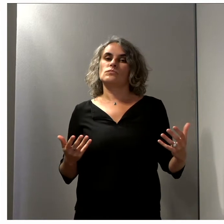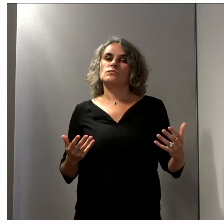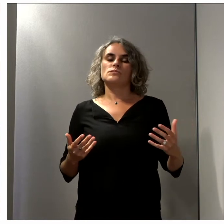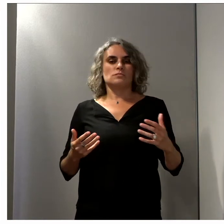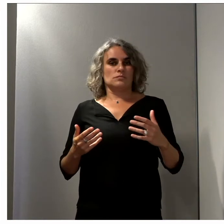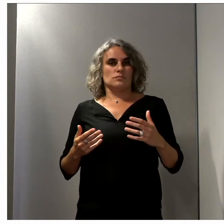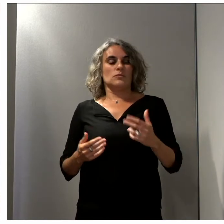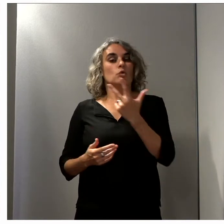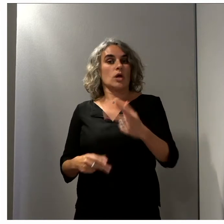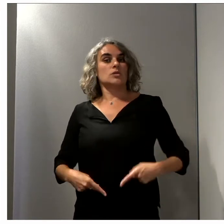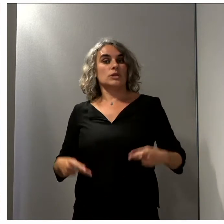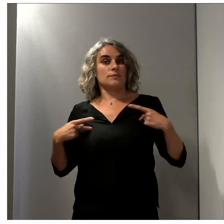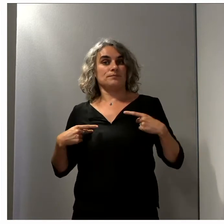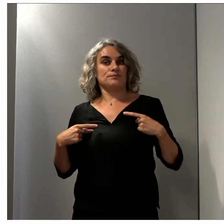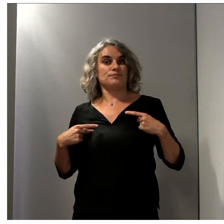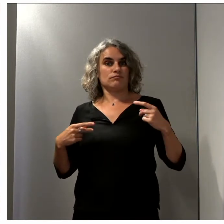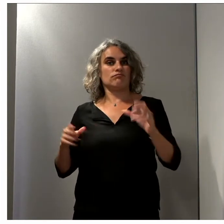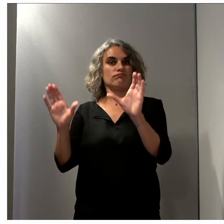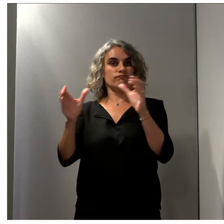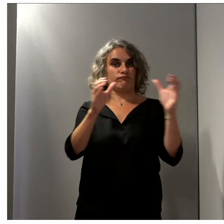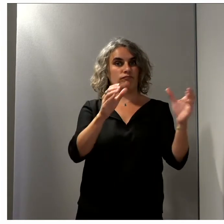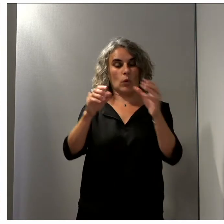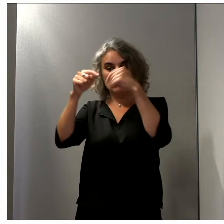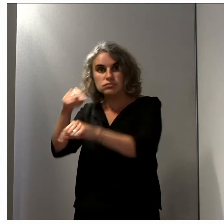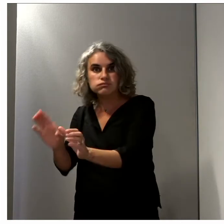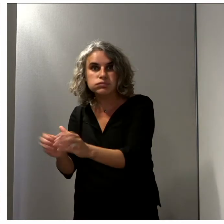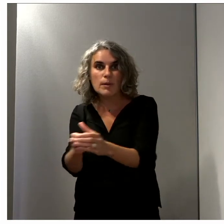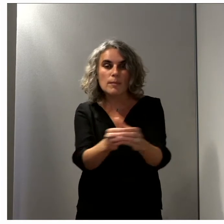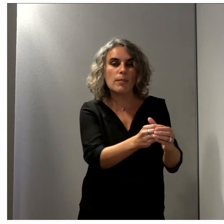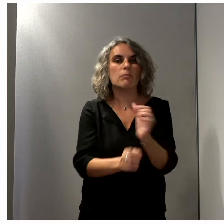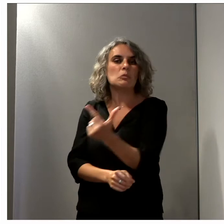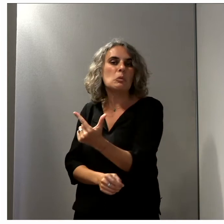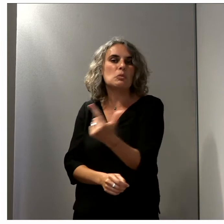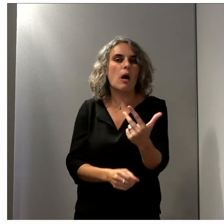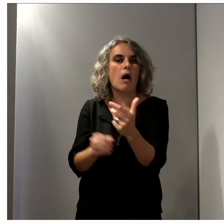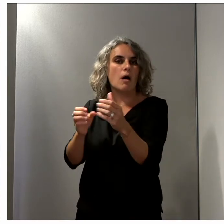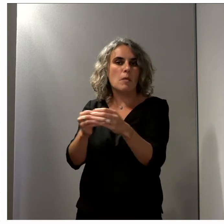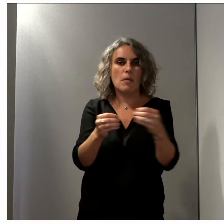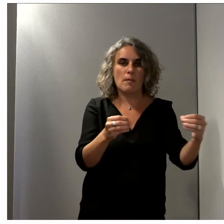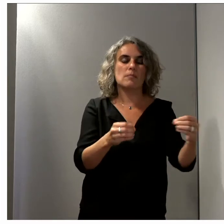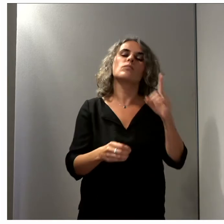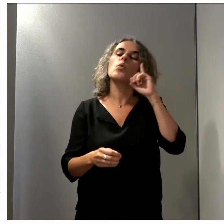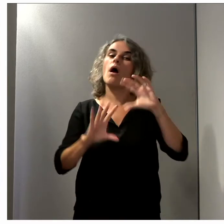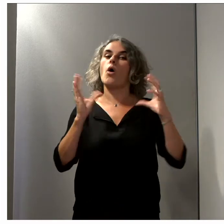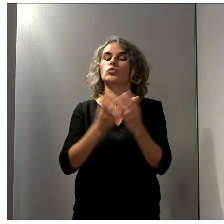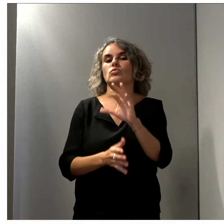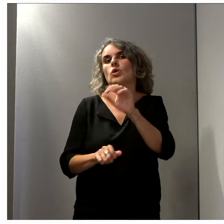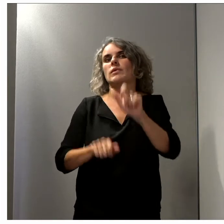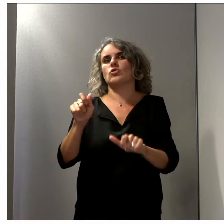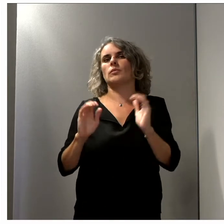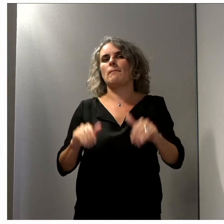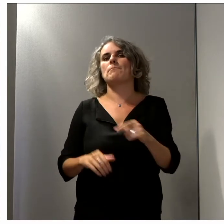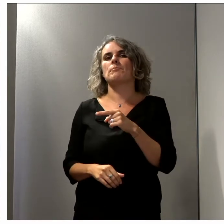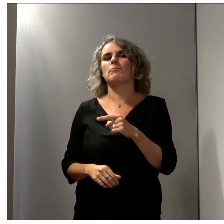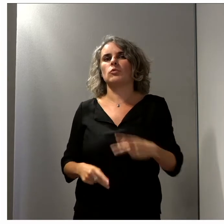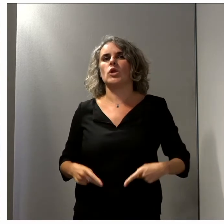constitué au sein de chacun de ces 3 ateliers des sous-groupes, donc selon les cas 2 ou 3 sous-groupes, puisqu'il y avait en moyenne une 50aine de personnes